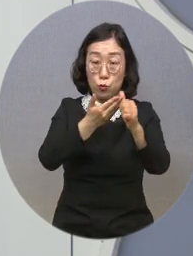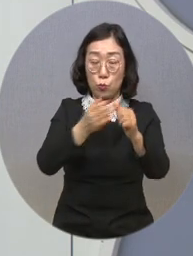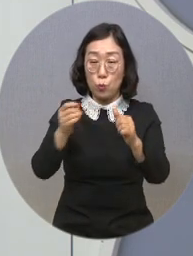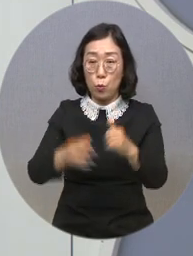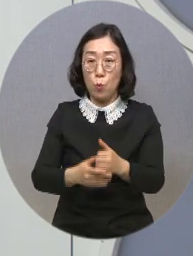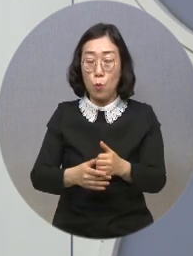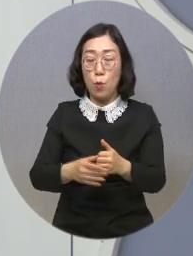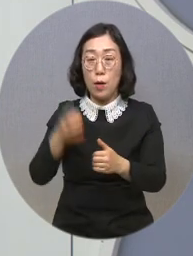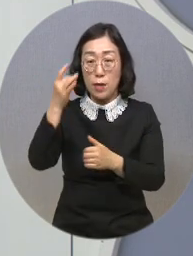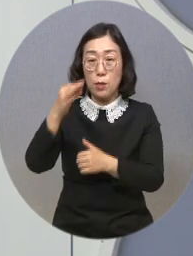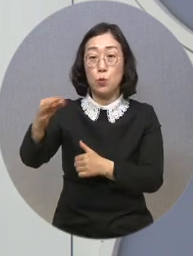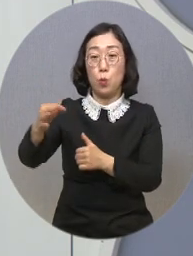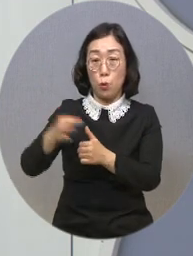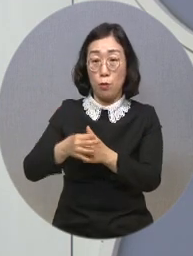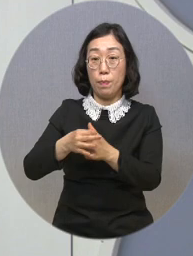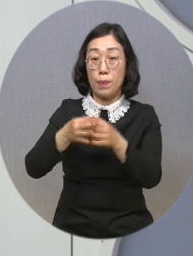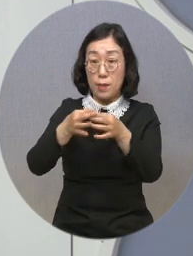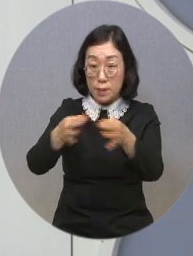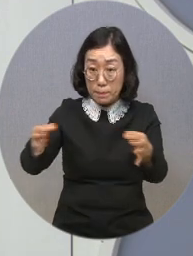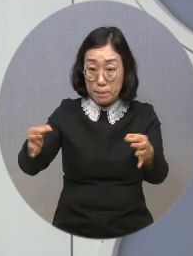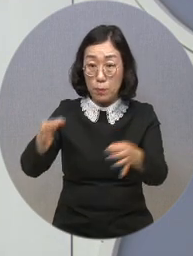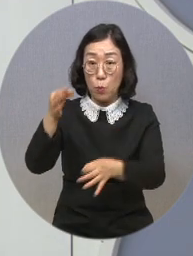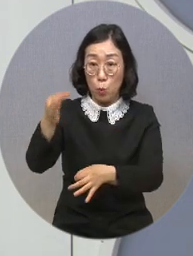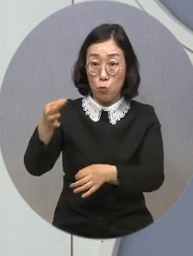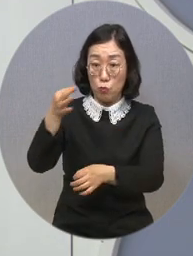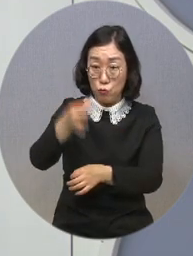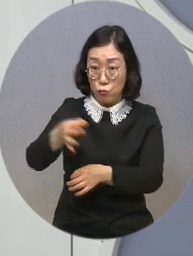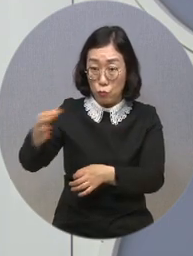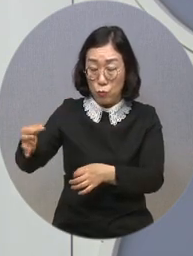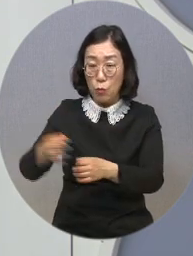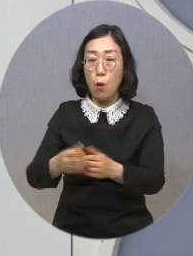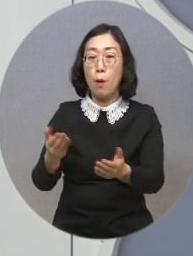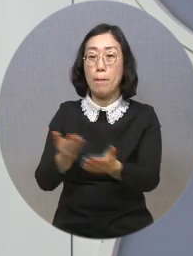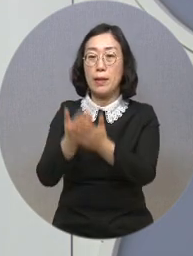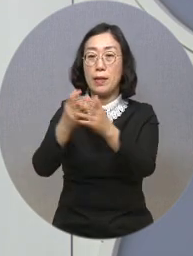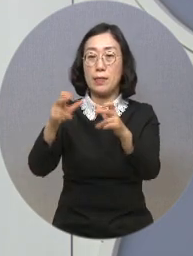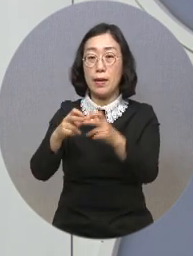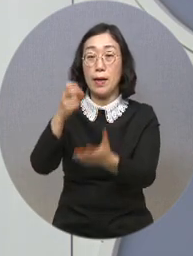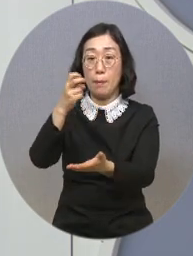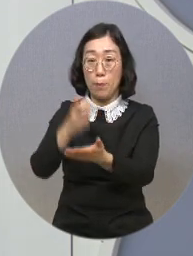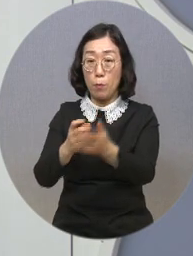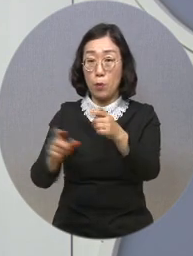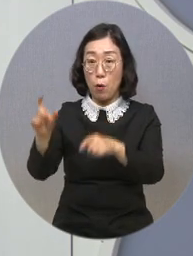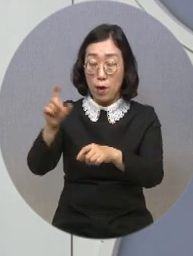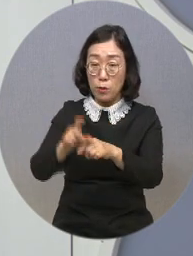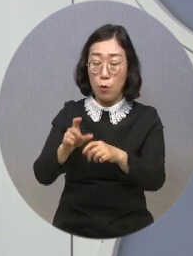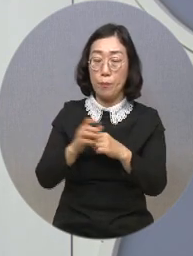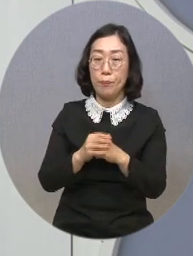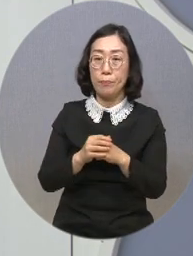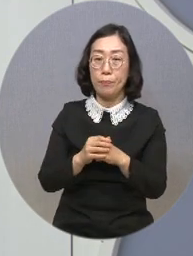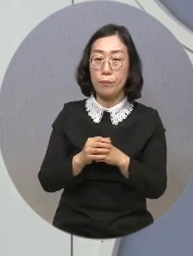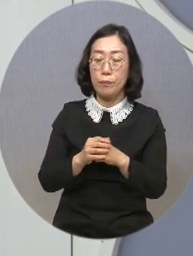뭐 환자안전법 발달장애인법 이런 것도 했는데 또 한 가지는 이제